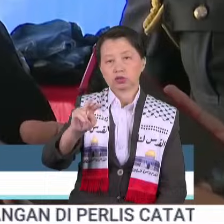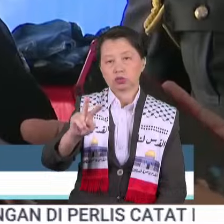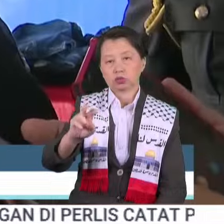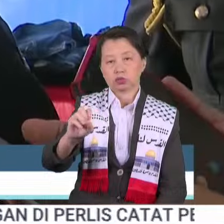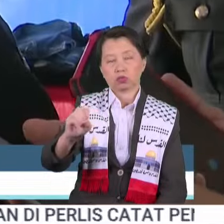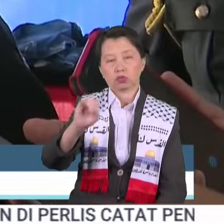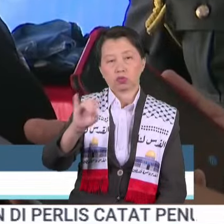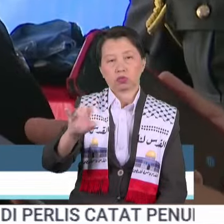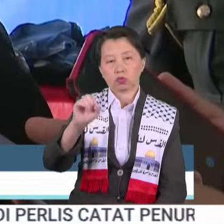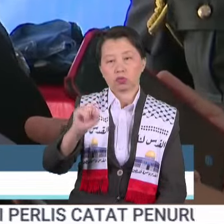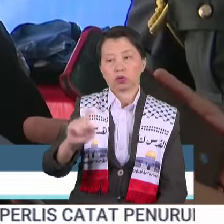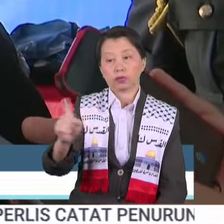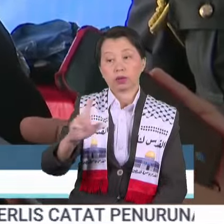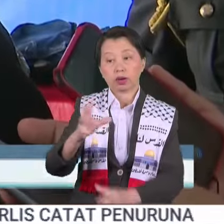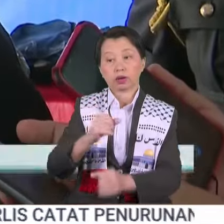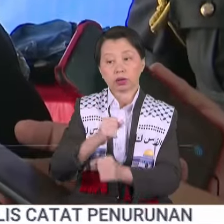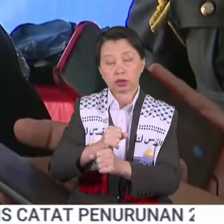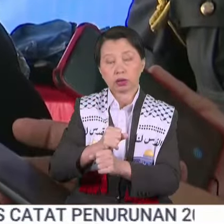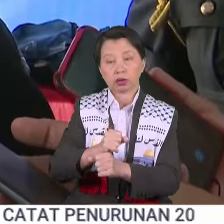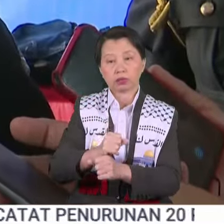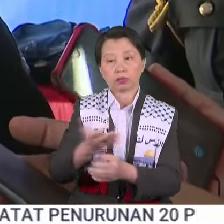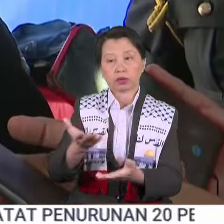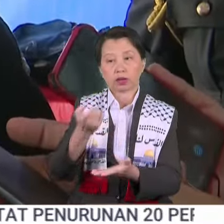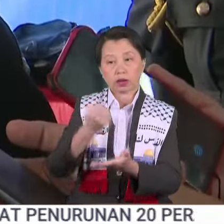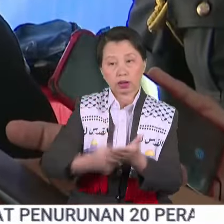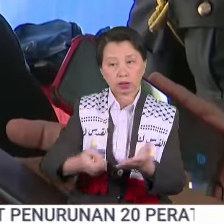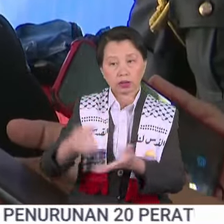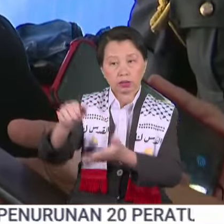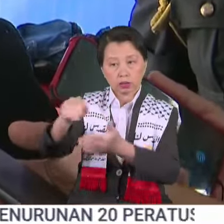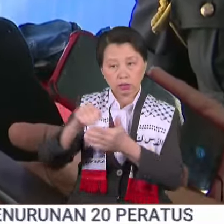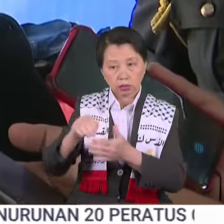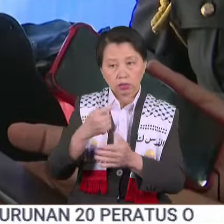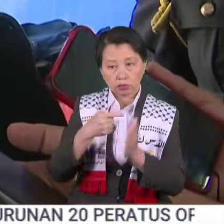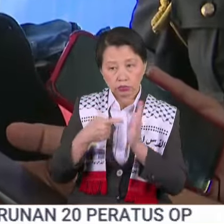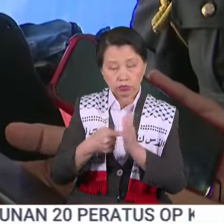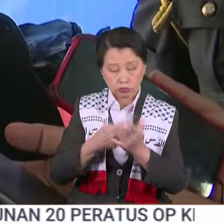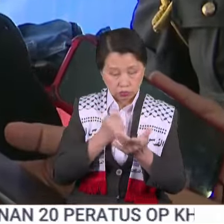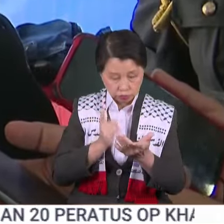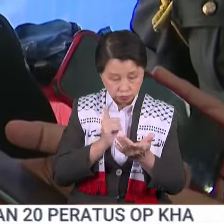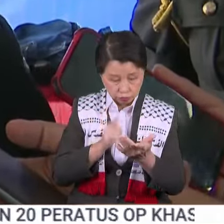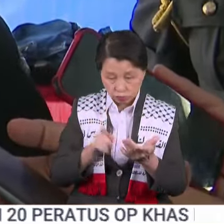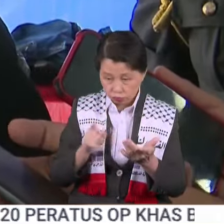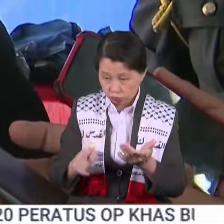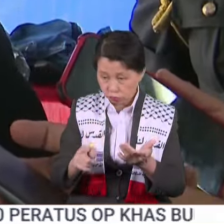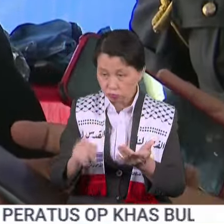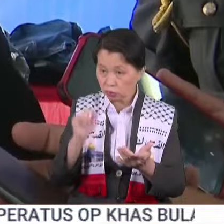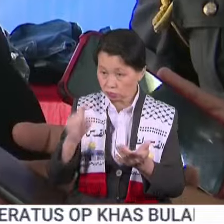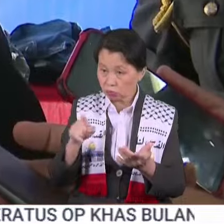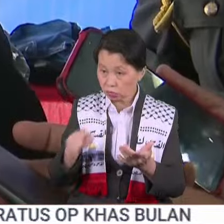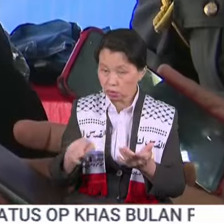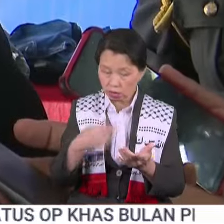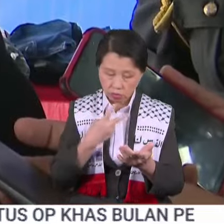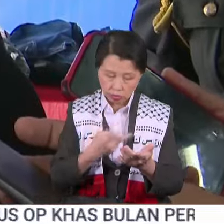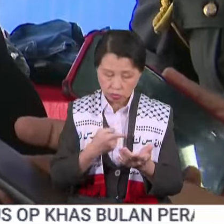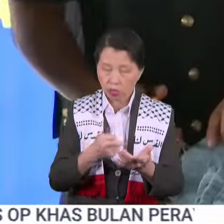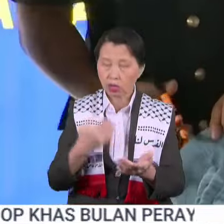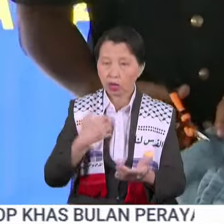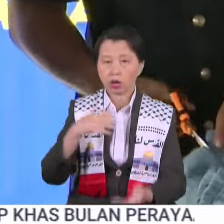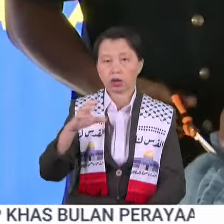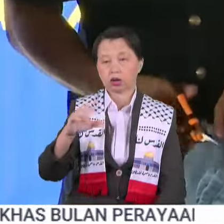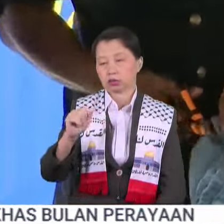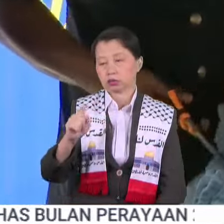diorang dapatkan harga-harga daripada pemborong dan sebagainya untuk menunjukkan betulkah terdapat kata dari segi unsur pencatutan di